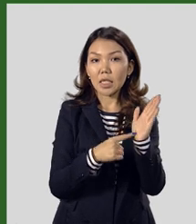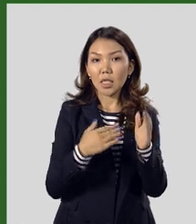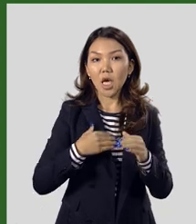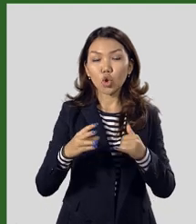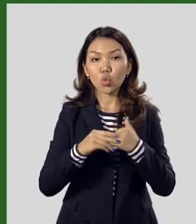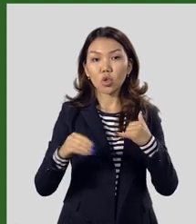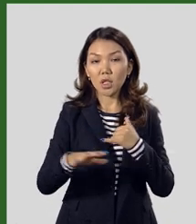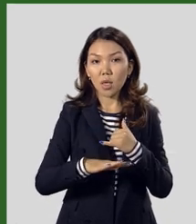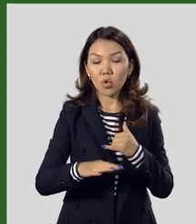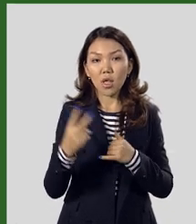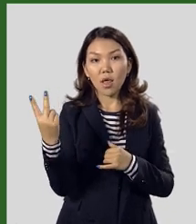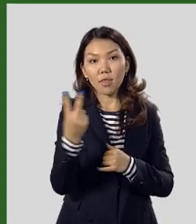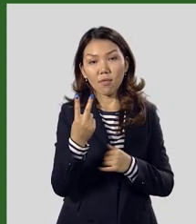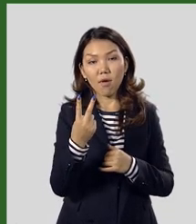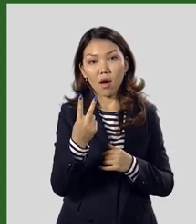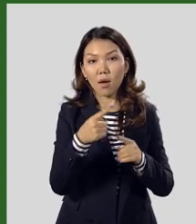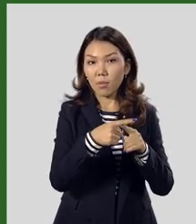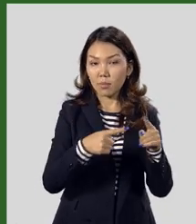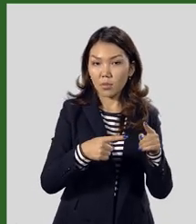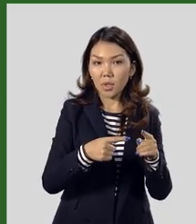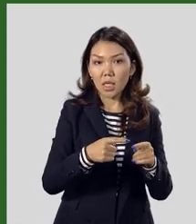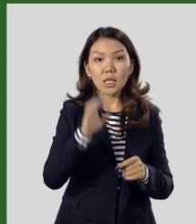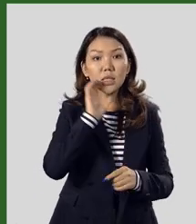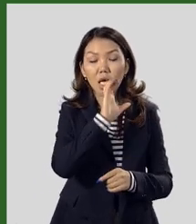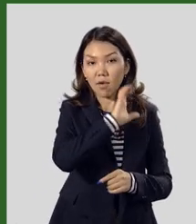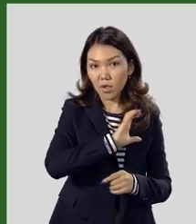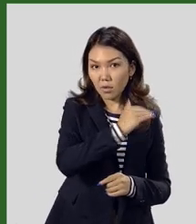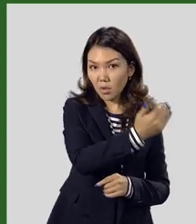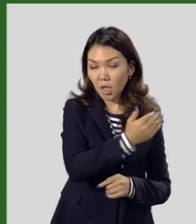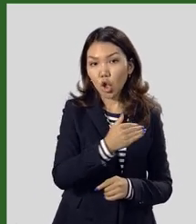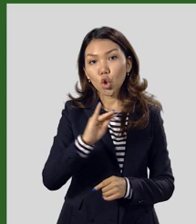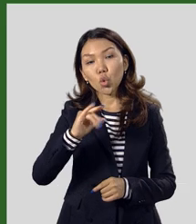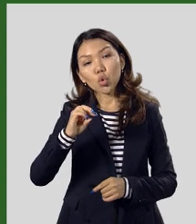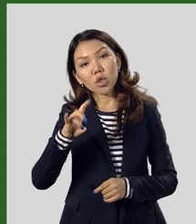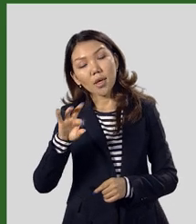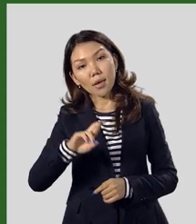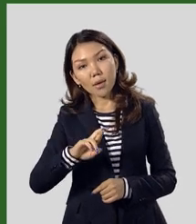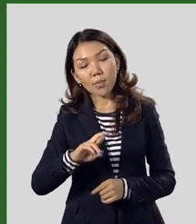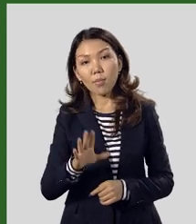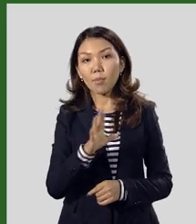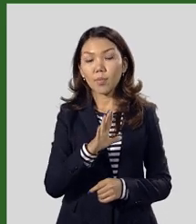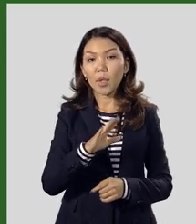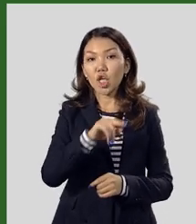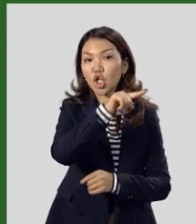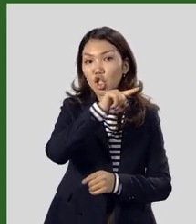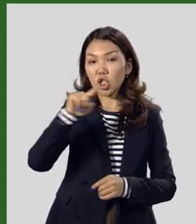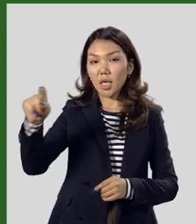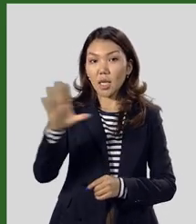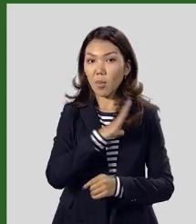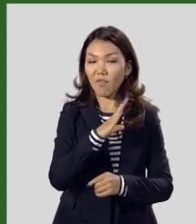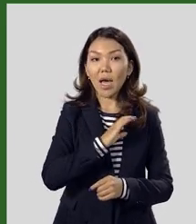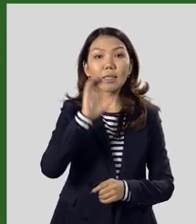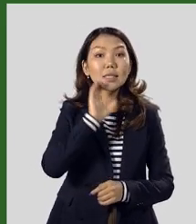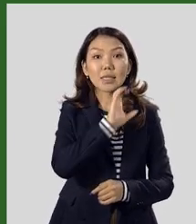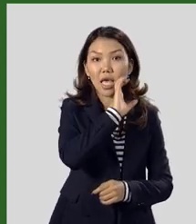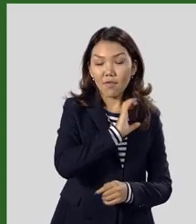полушария – северное и южное. Поэтому широта бывает северная и южная.